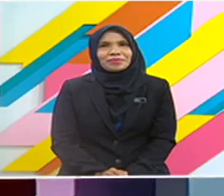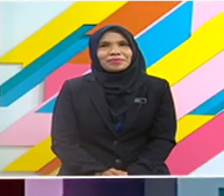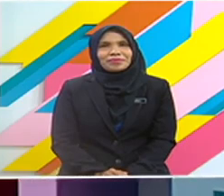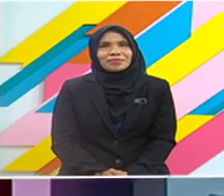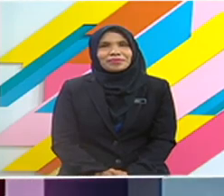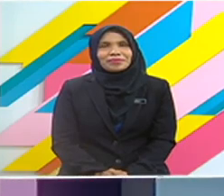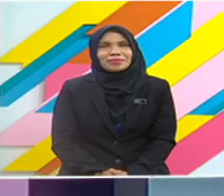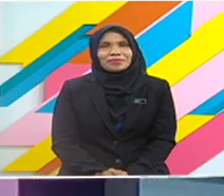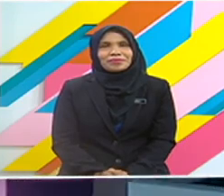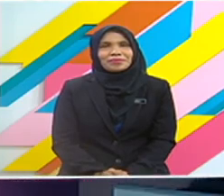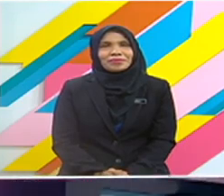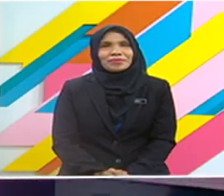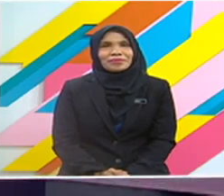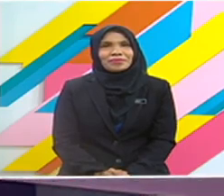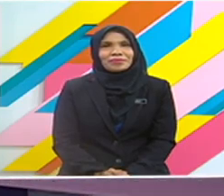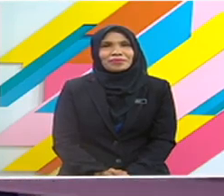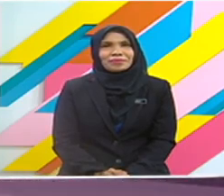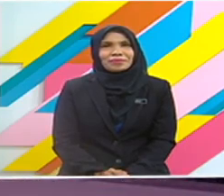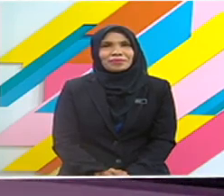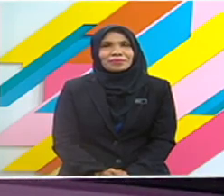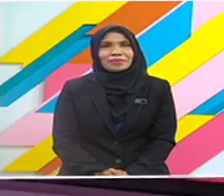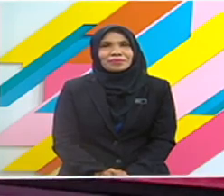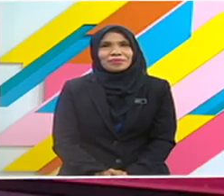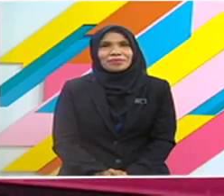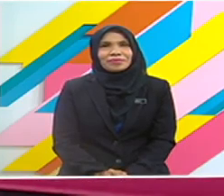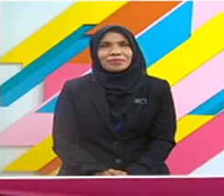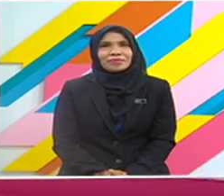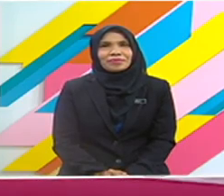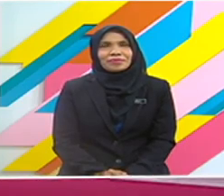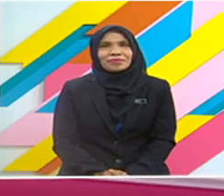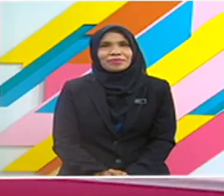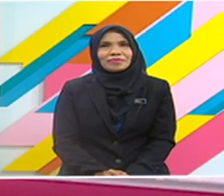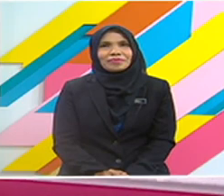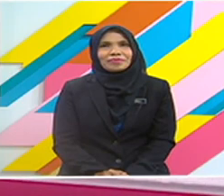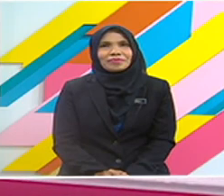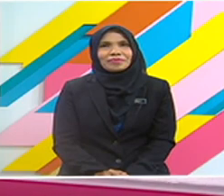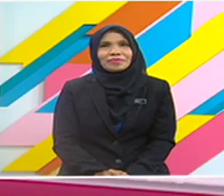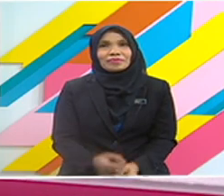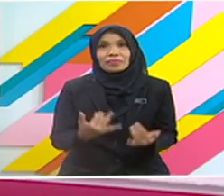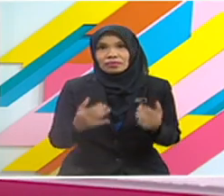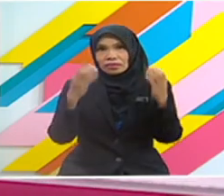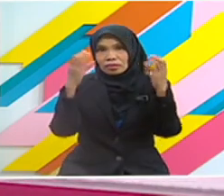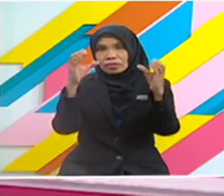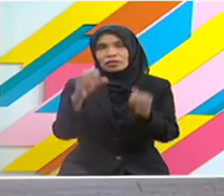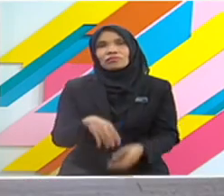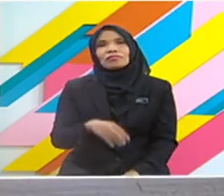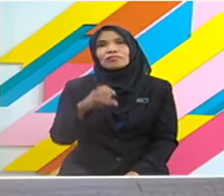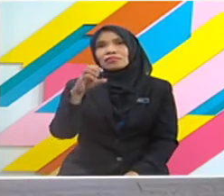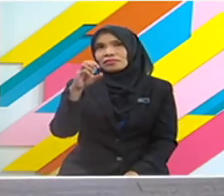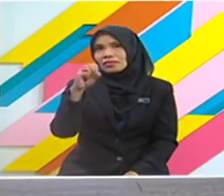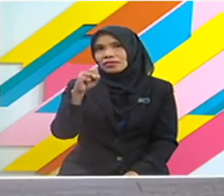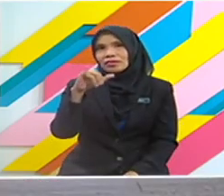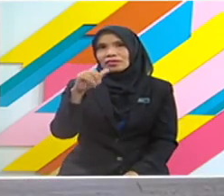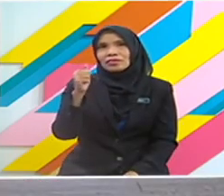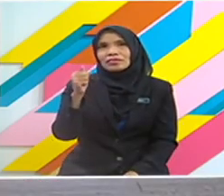Cikgu Syaira. Okey, untuk seterusnya saya persilakan Cikgu Syaira untuk menerangkan lebih lanjut berkaitan